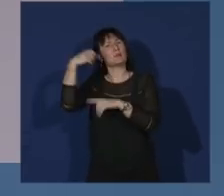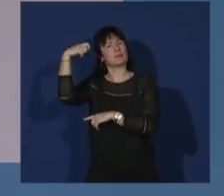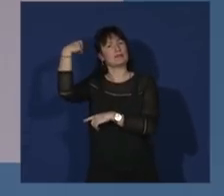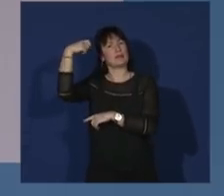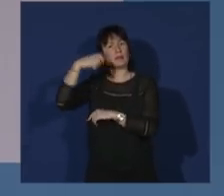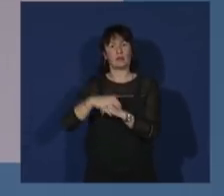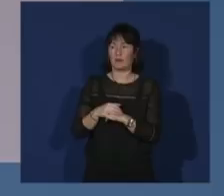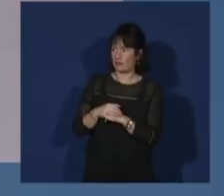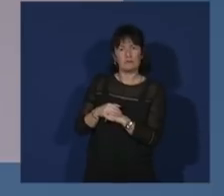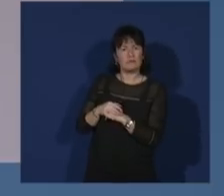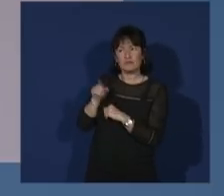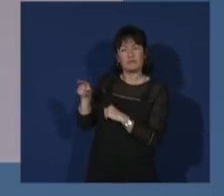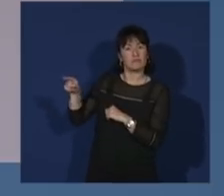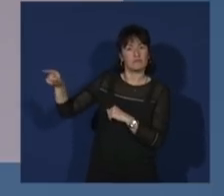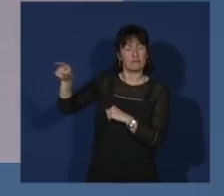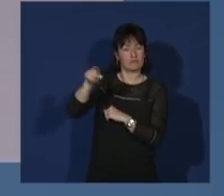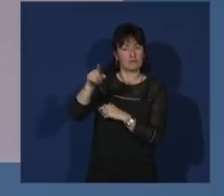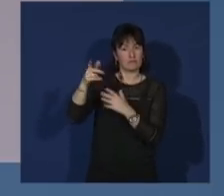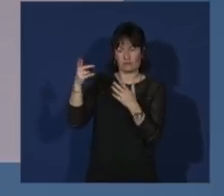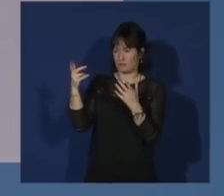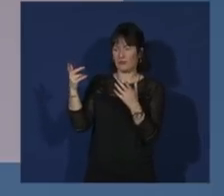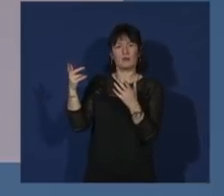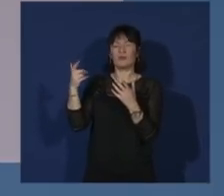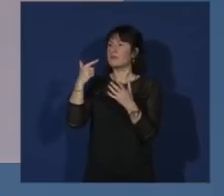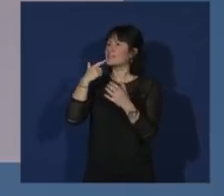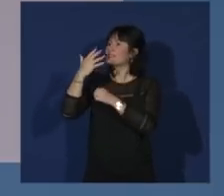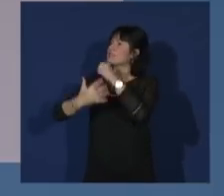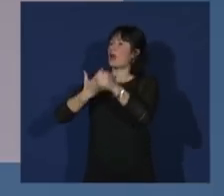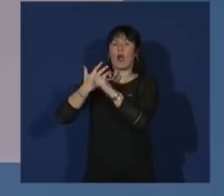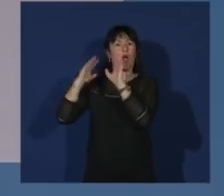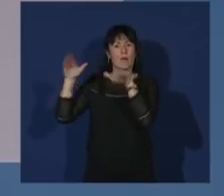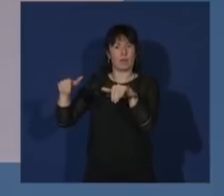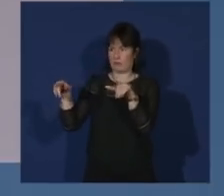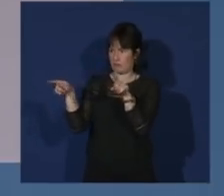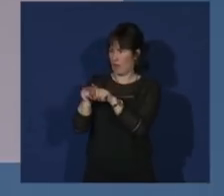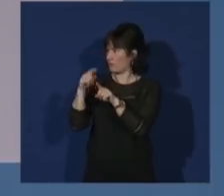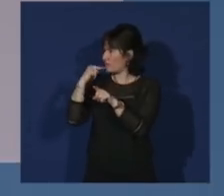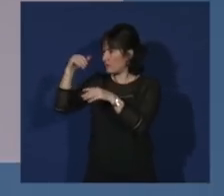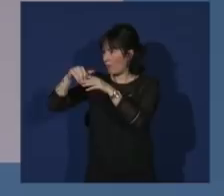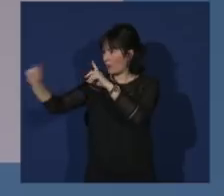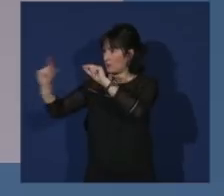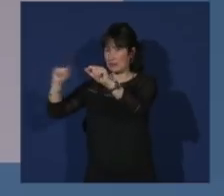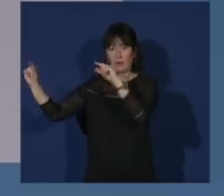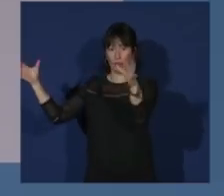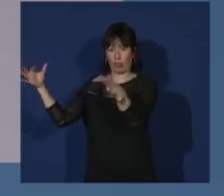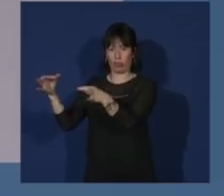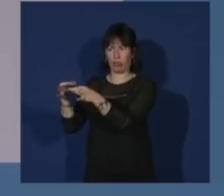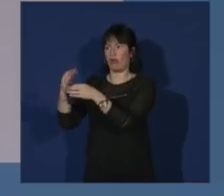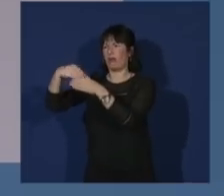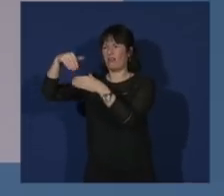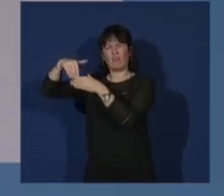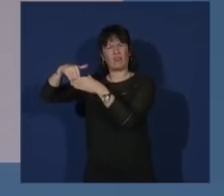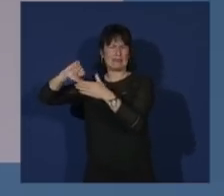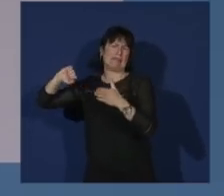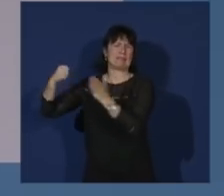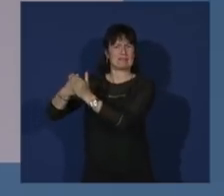bien, c'est simple. Ils ont fini leur état, leur quinquennat dans le même état, déserté et radicalisé, et ils ont connu le même